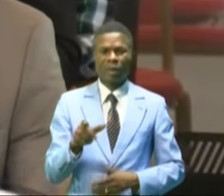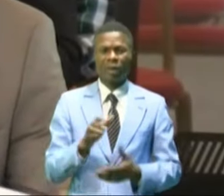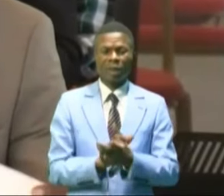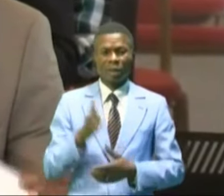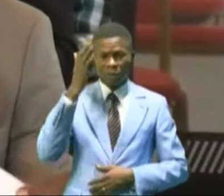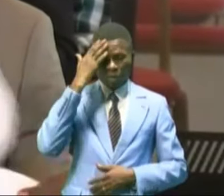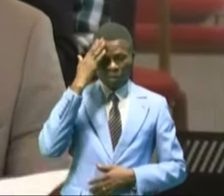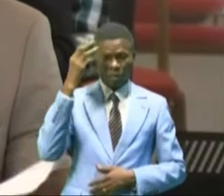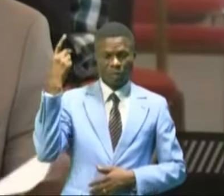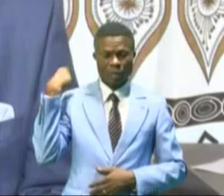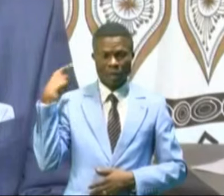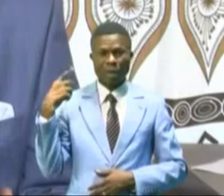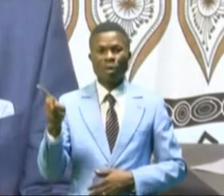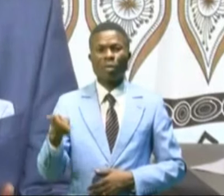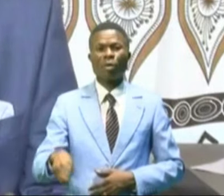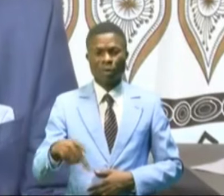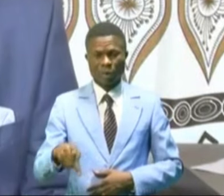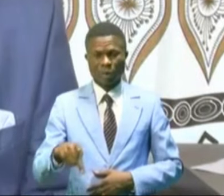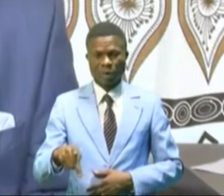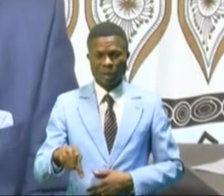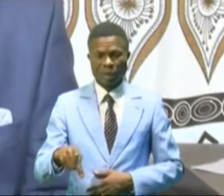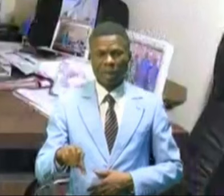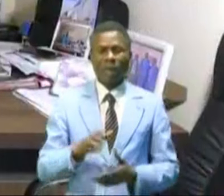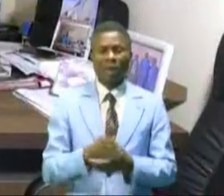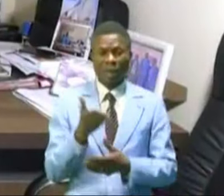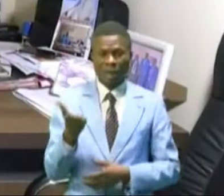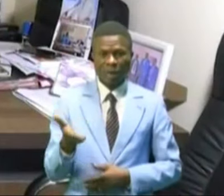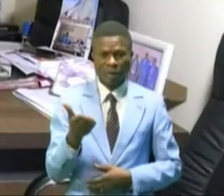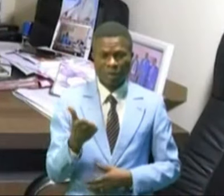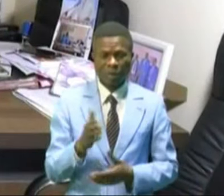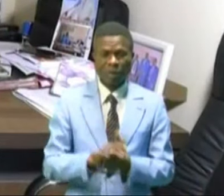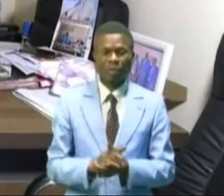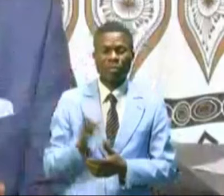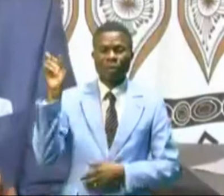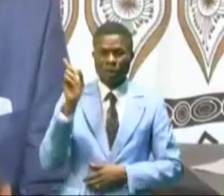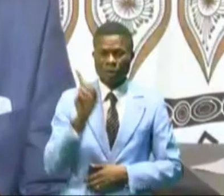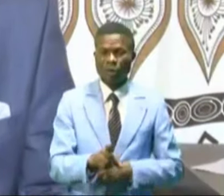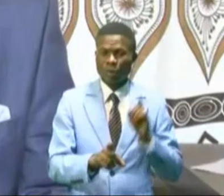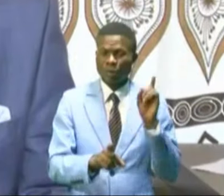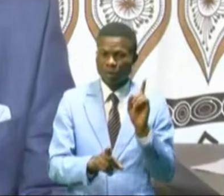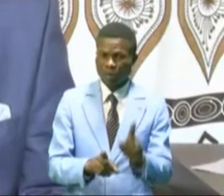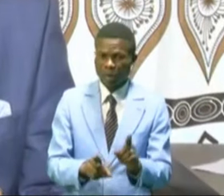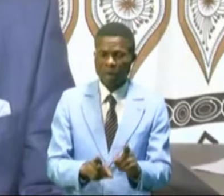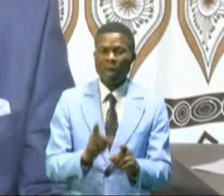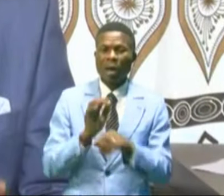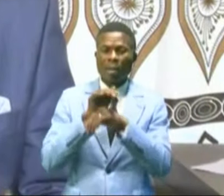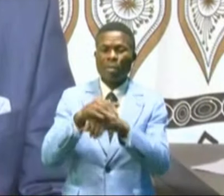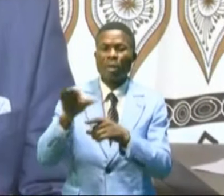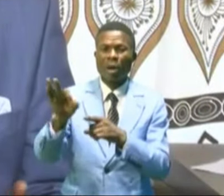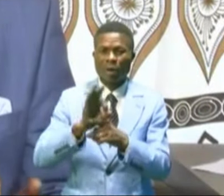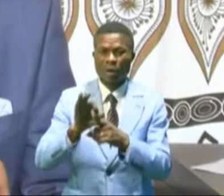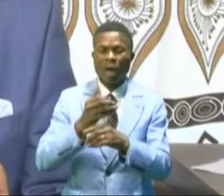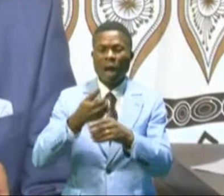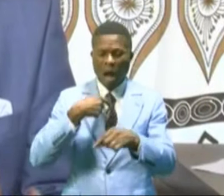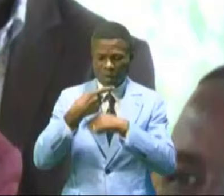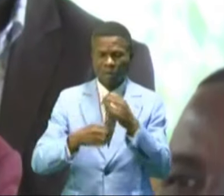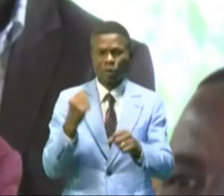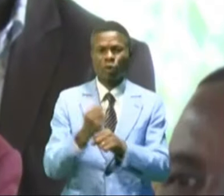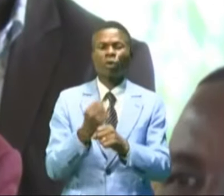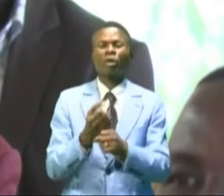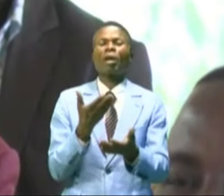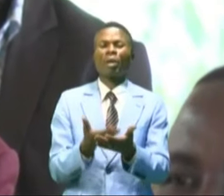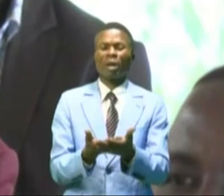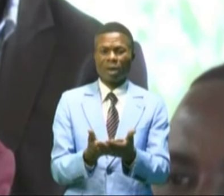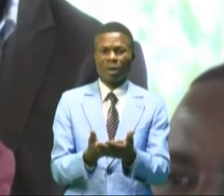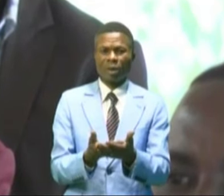que les députés de cette législature ici ont voulu être formé avant de descendre sur le terrain par